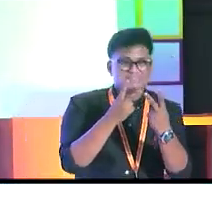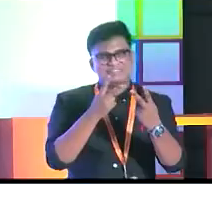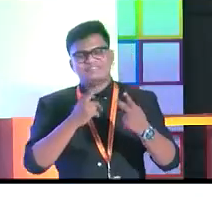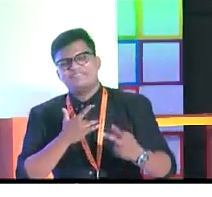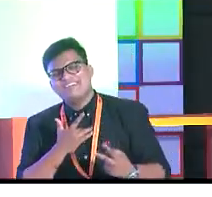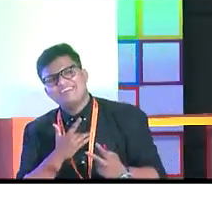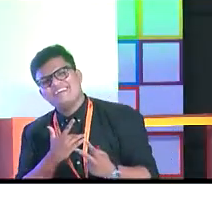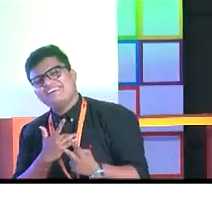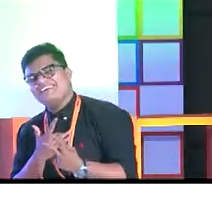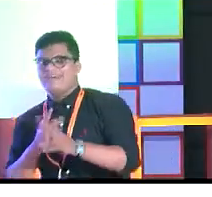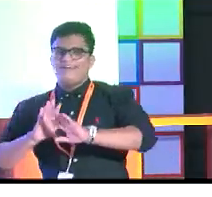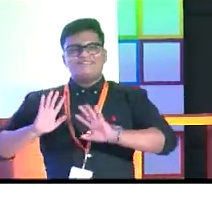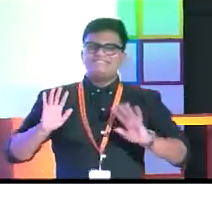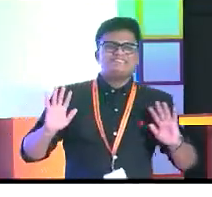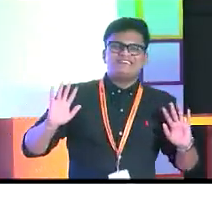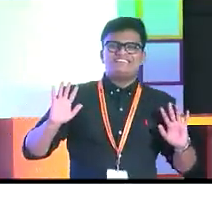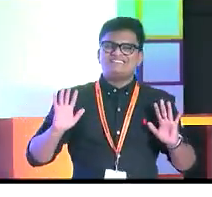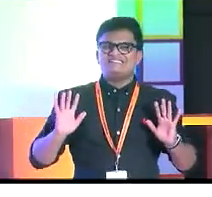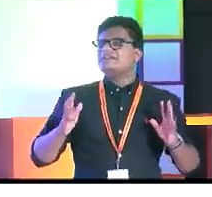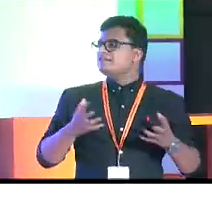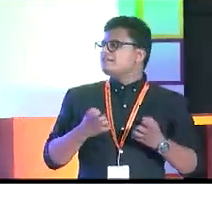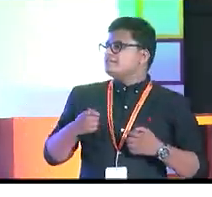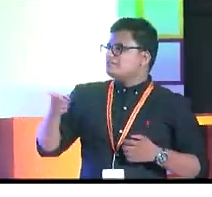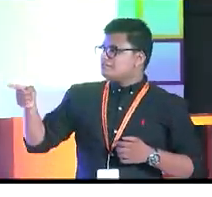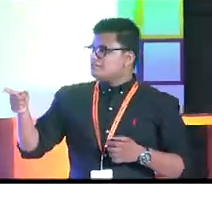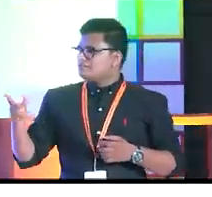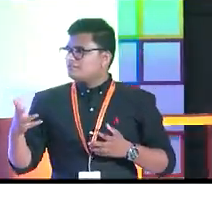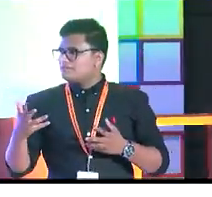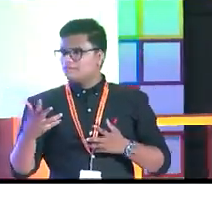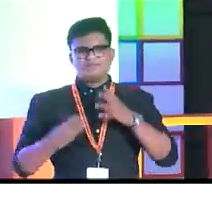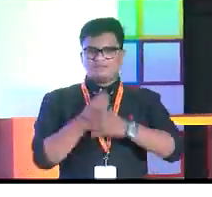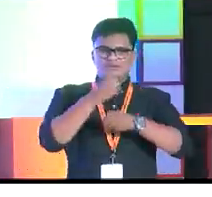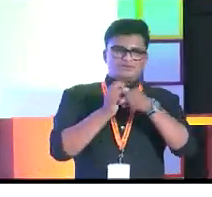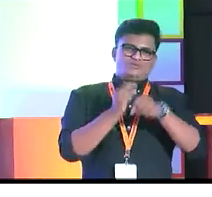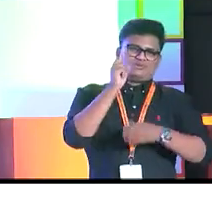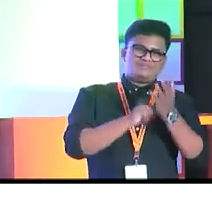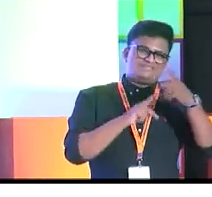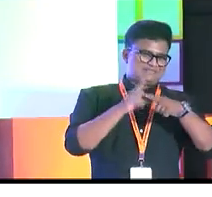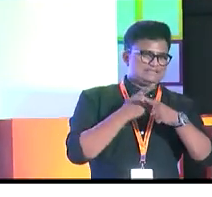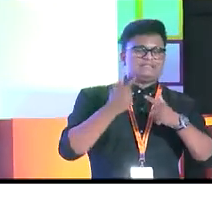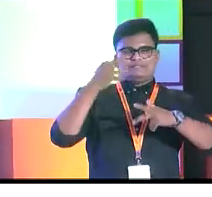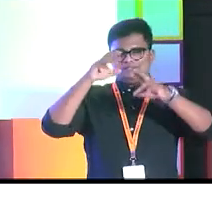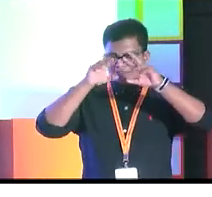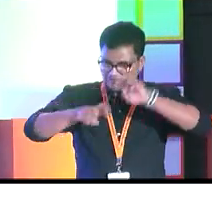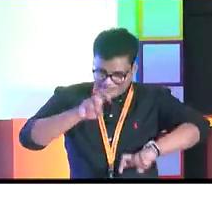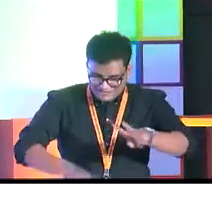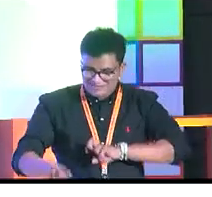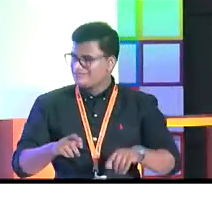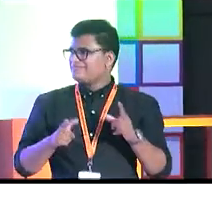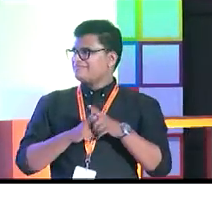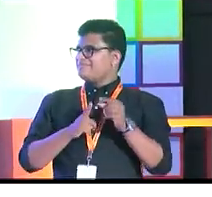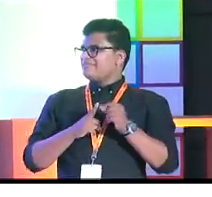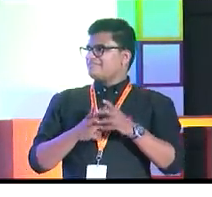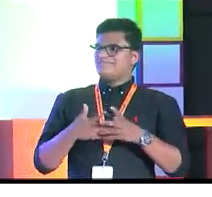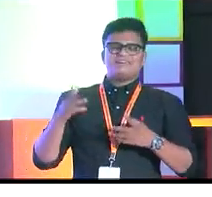जगह को. एक और छोटा सा, मैं आज गूंज के बारे में, आई नॉट टॉक अबाउट गूंज, आई नॉट टॉक अबाउट वॉट वी डू. वी सर्टनली वर्क ऑन द नॉन